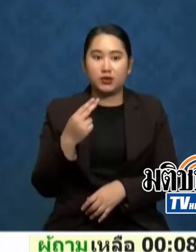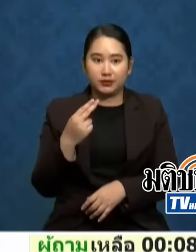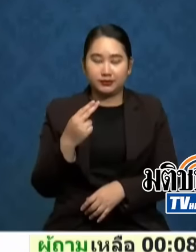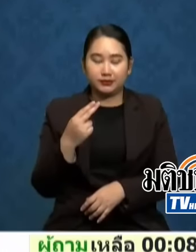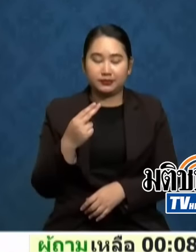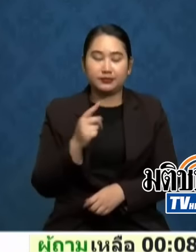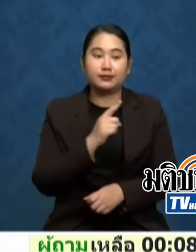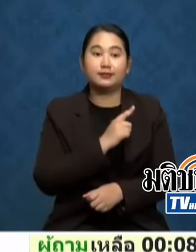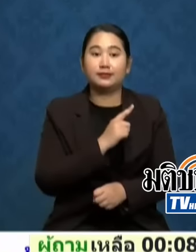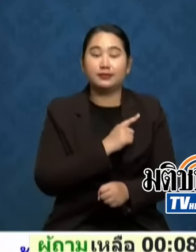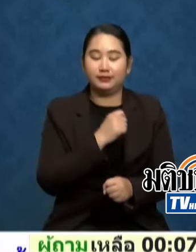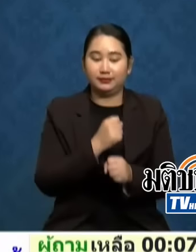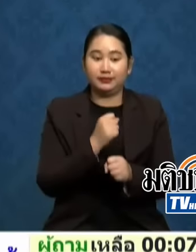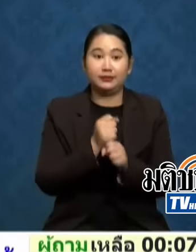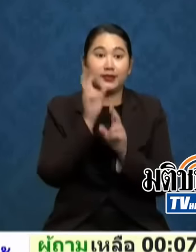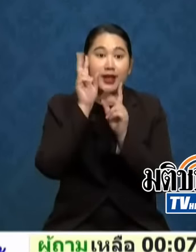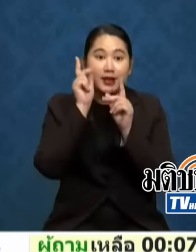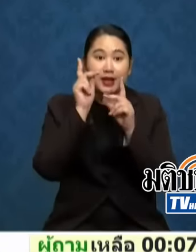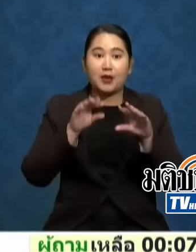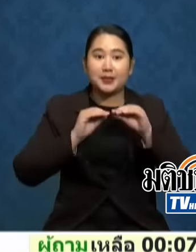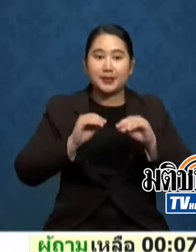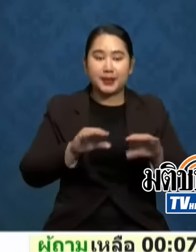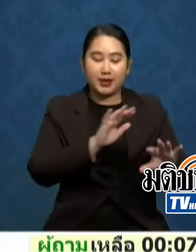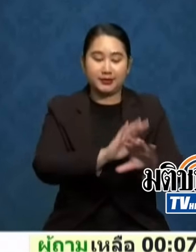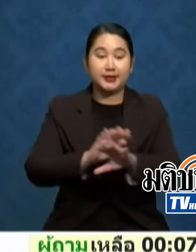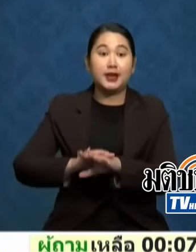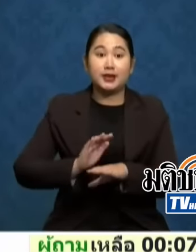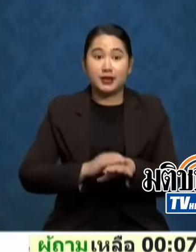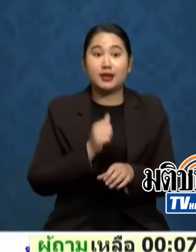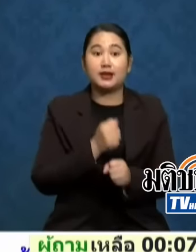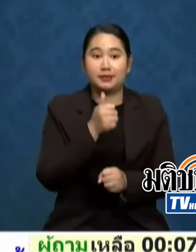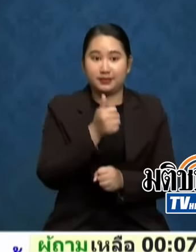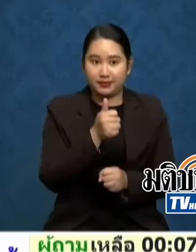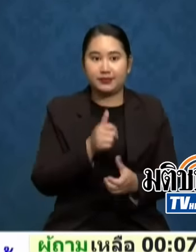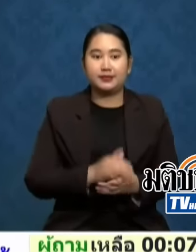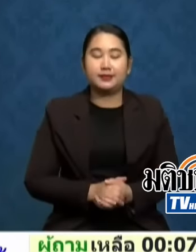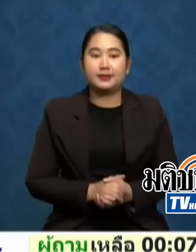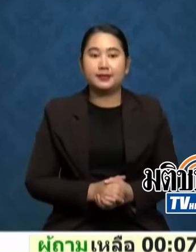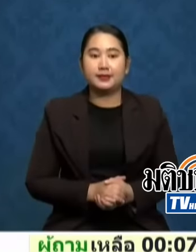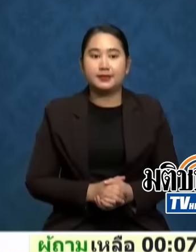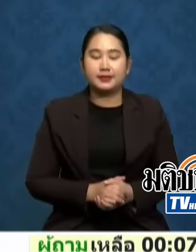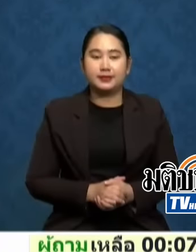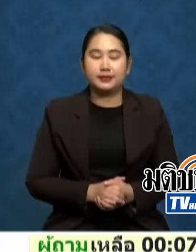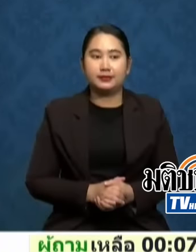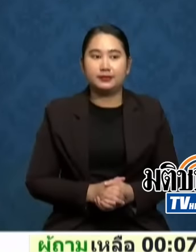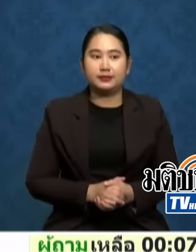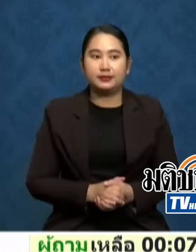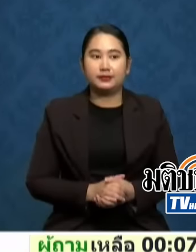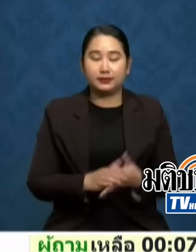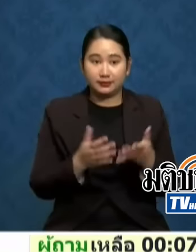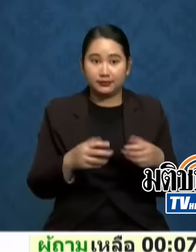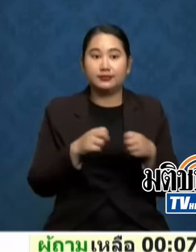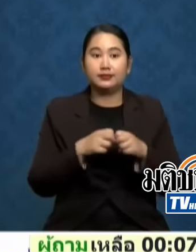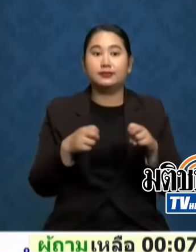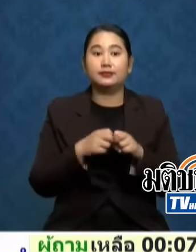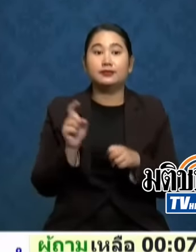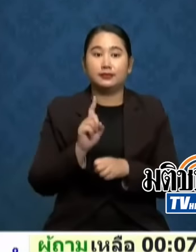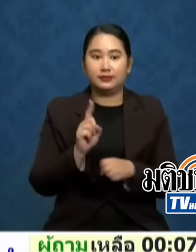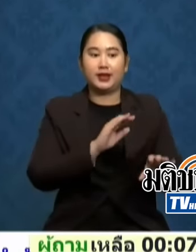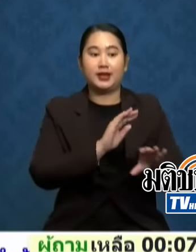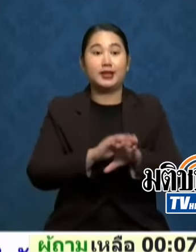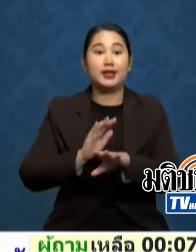ถิ่นในการเข้าถึงข้อมูลต่างๆเหล่านี้ให้พวกเขาพร้อมในการแจ้งเตือนประชาชนด้วยแล้วก็จะมีอีกปัญหาหนึ่งครับเรื่องของการแ